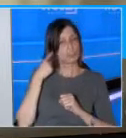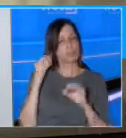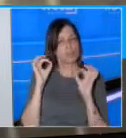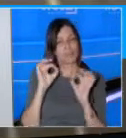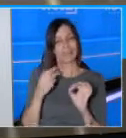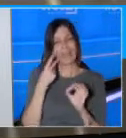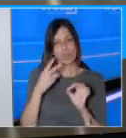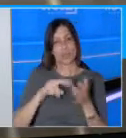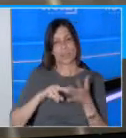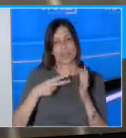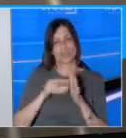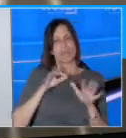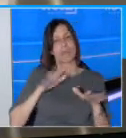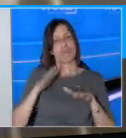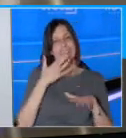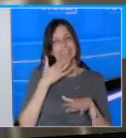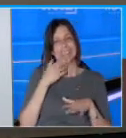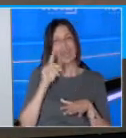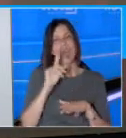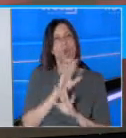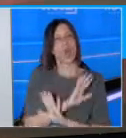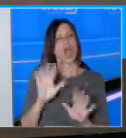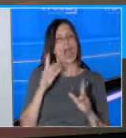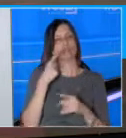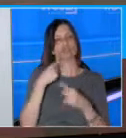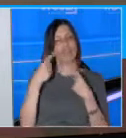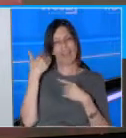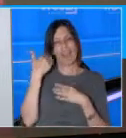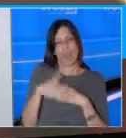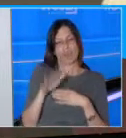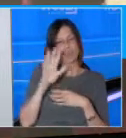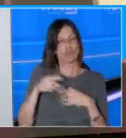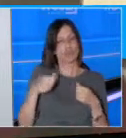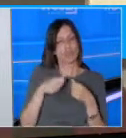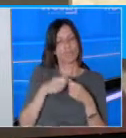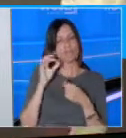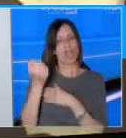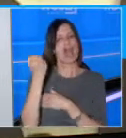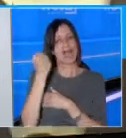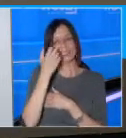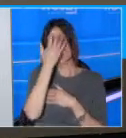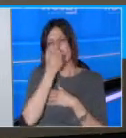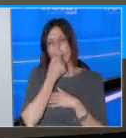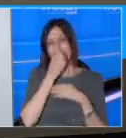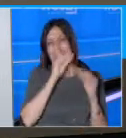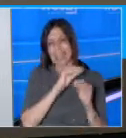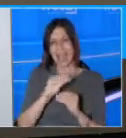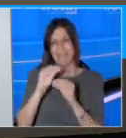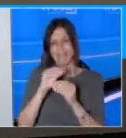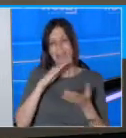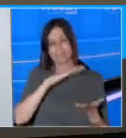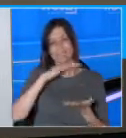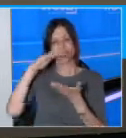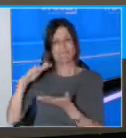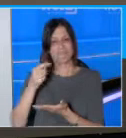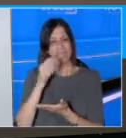רואים את המדיניות של ממשלת ישראל, לא רק בשנה האחרונה שאתם שותפים בה, של חיזוק החמאס, העברת מזוודות הכסף